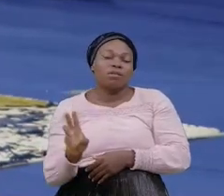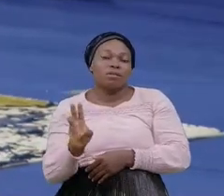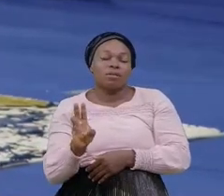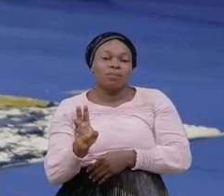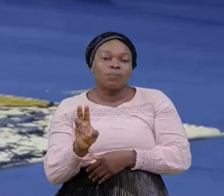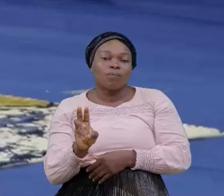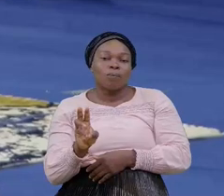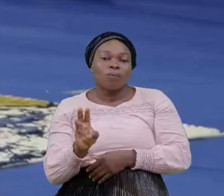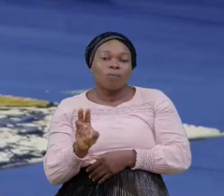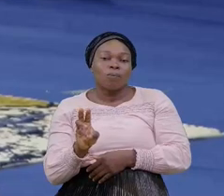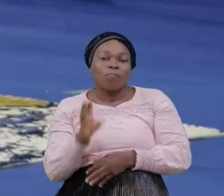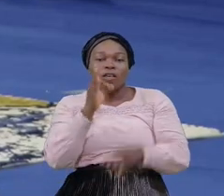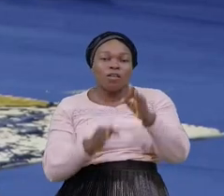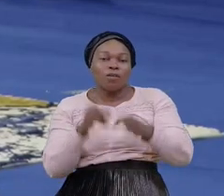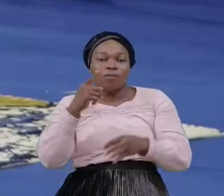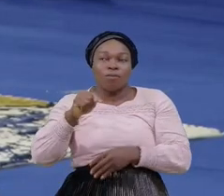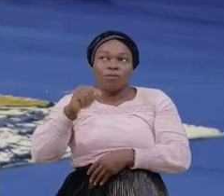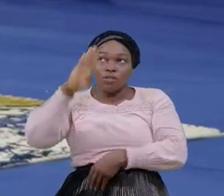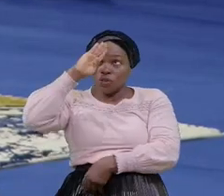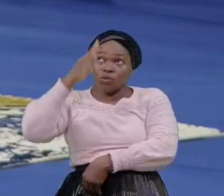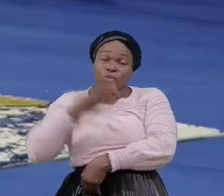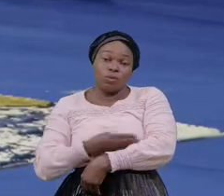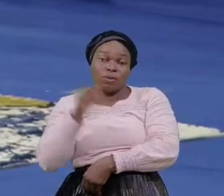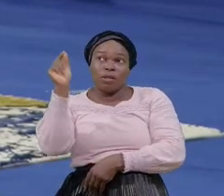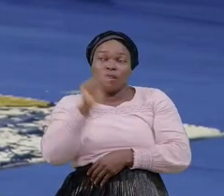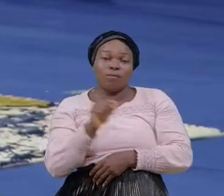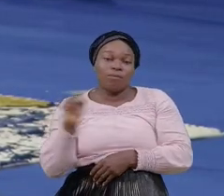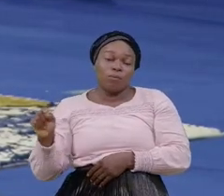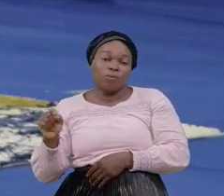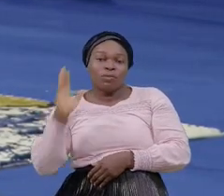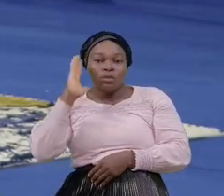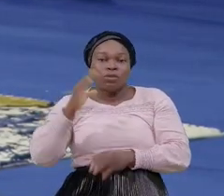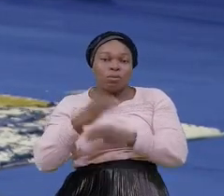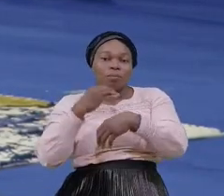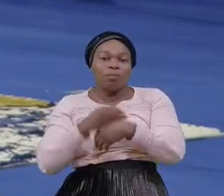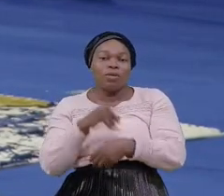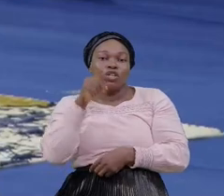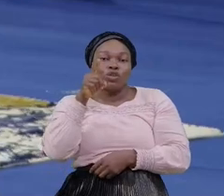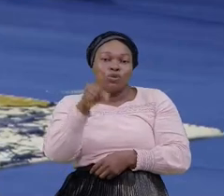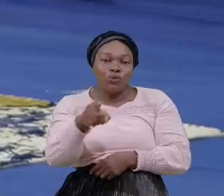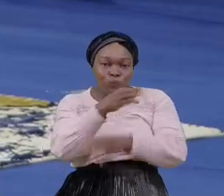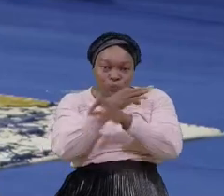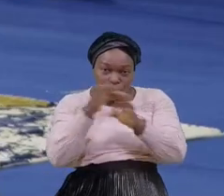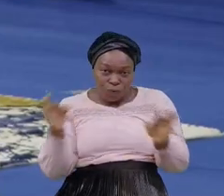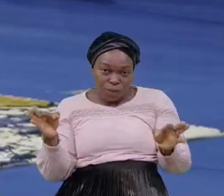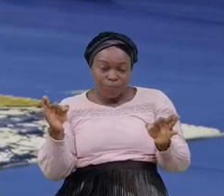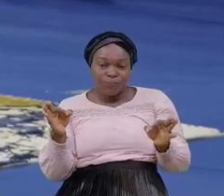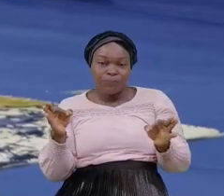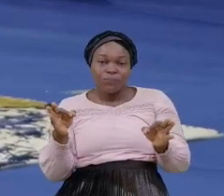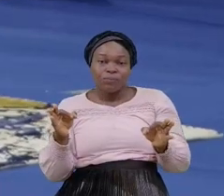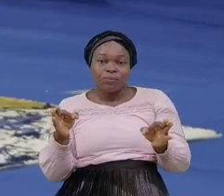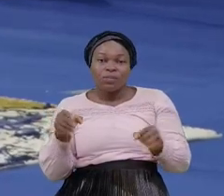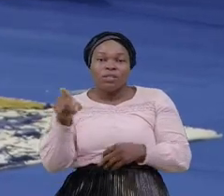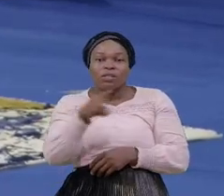verset 36. Si donc le Fils vous affranchit,